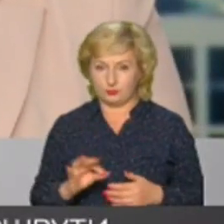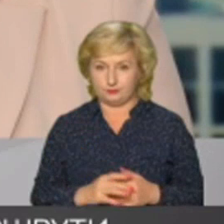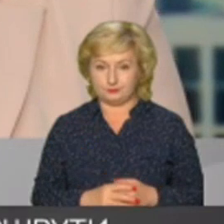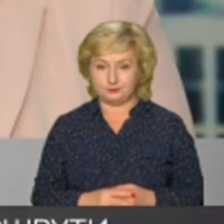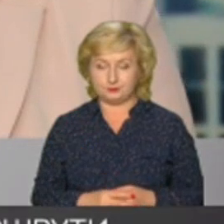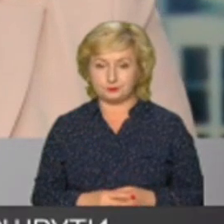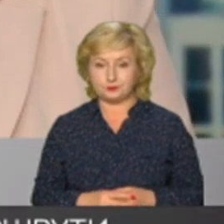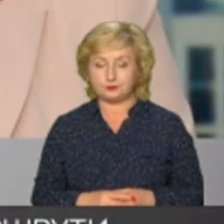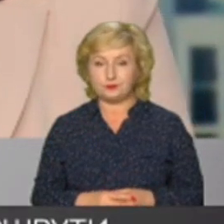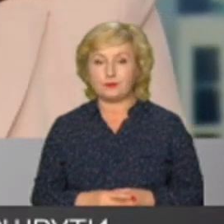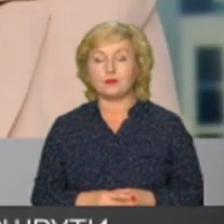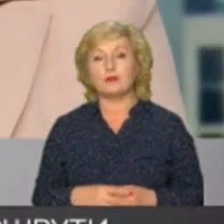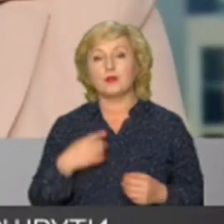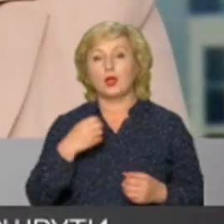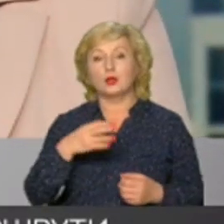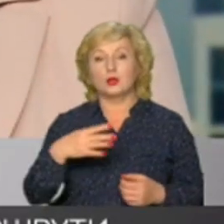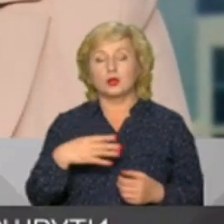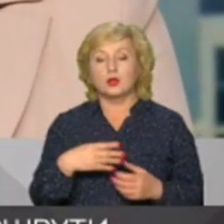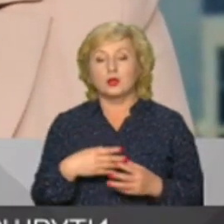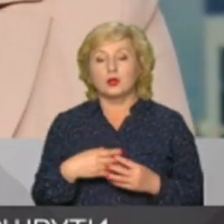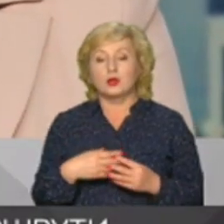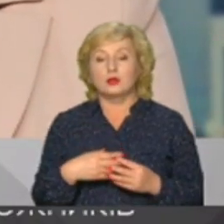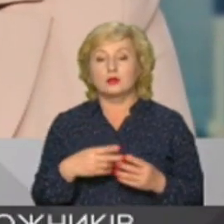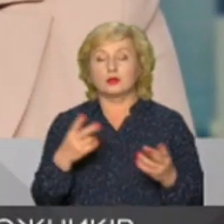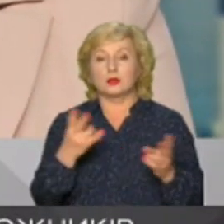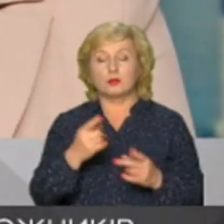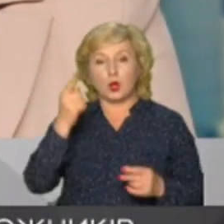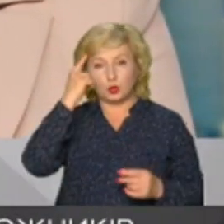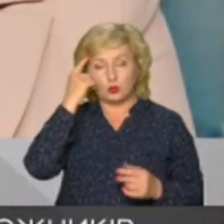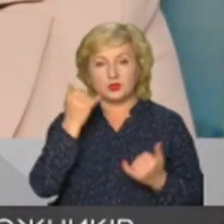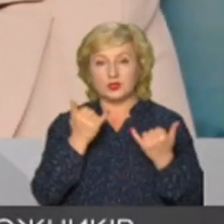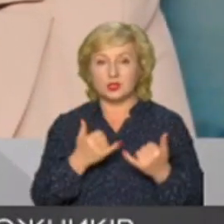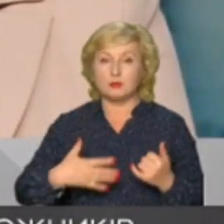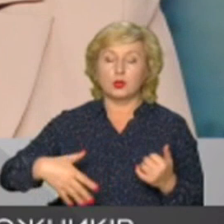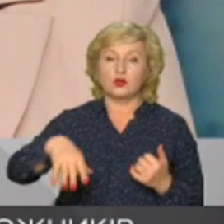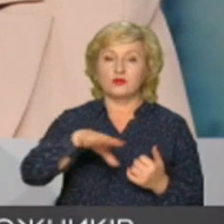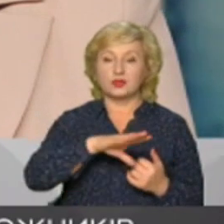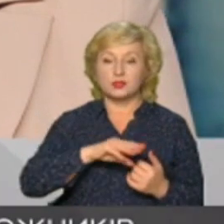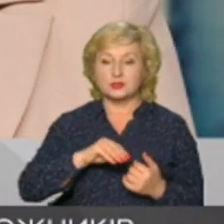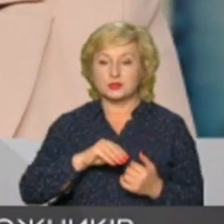Ну, я думаю, просто думати треба зараз про всі